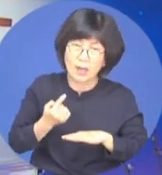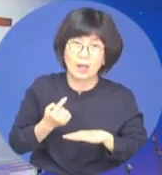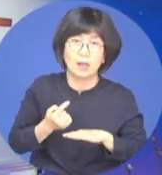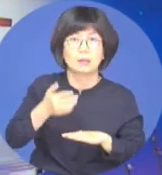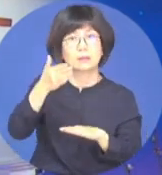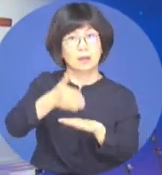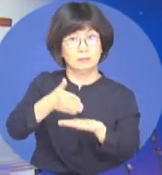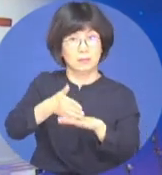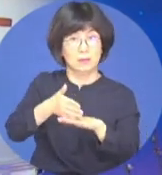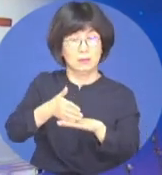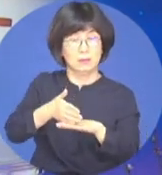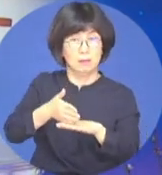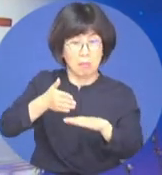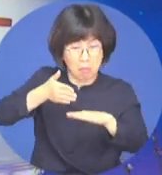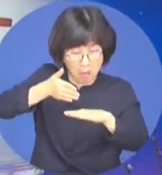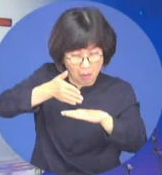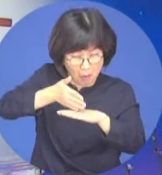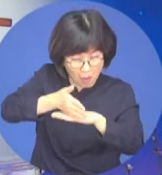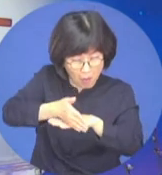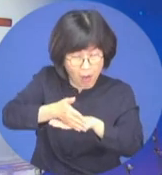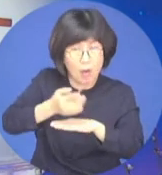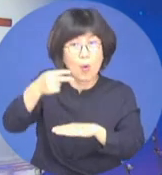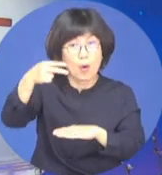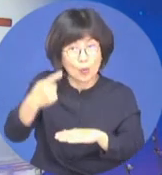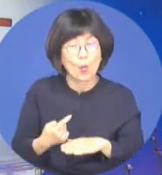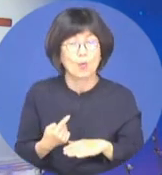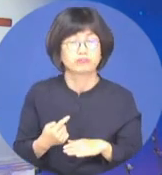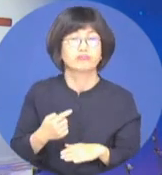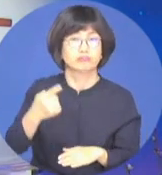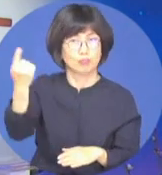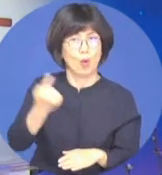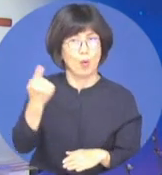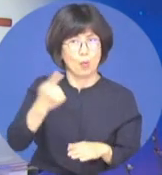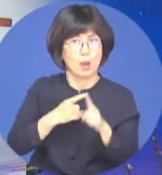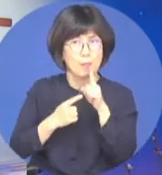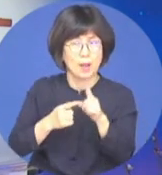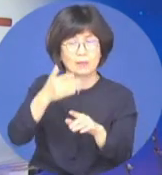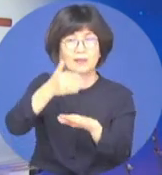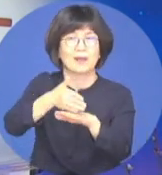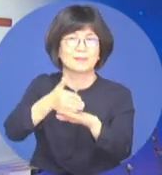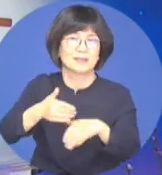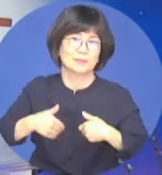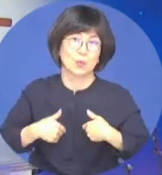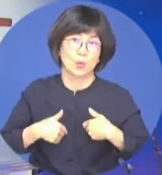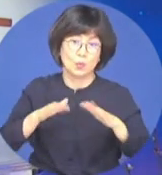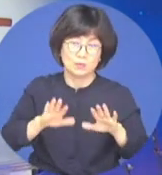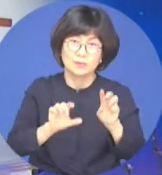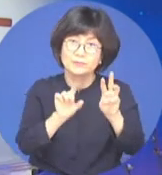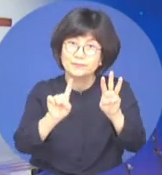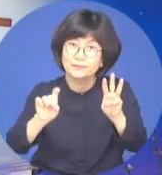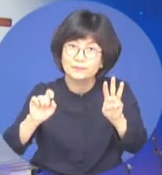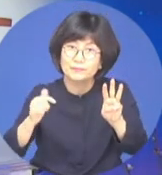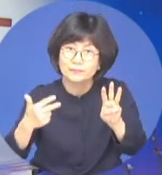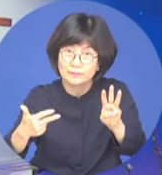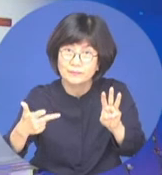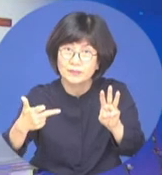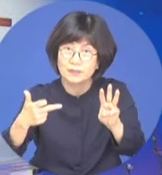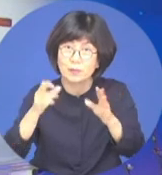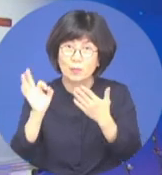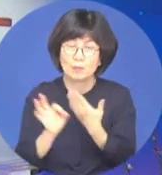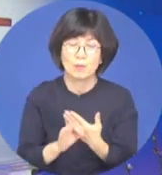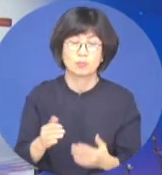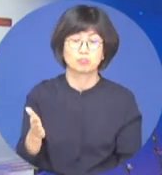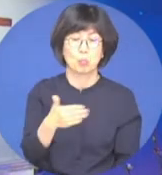반드시 이루리라 하신 약속의 말씀을 읽고 어떻게 합니까? 더딜지라도 감사해야 된다. 여러분 오늘 3장 17절 말씀해 보니까 따라하세요.